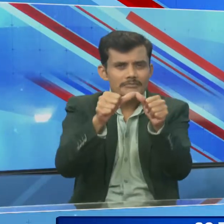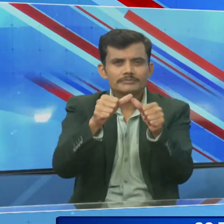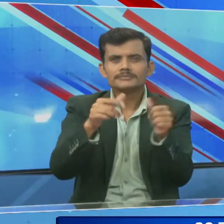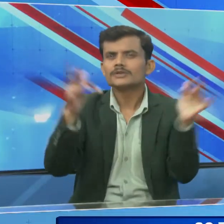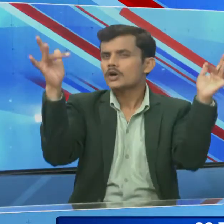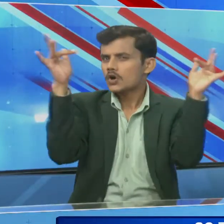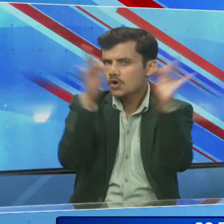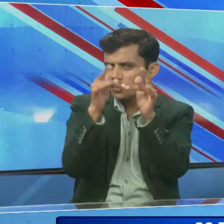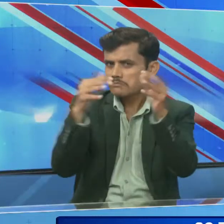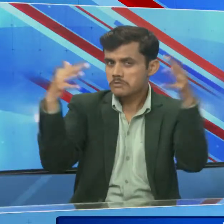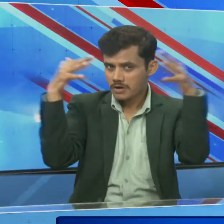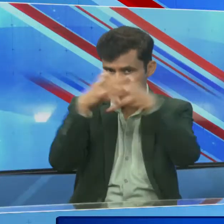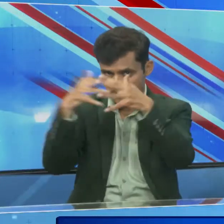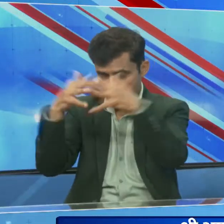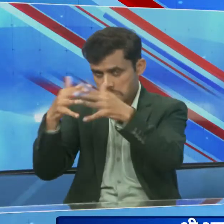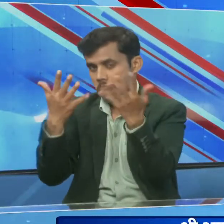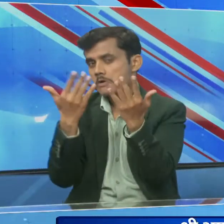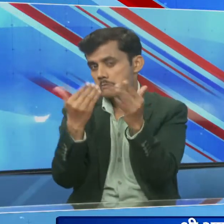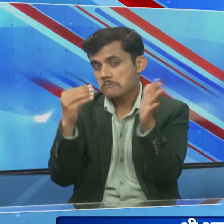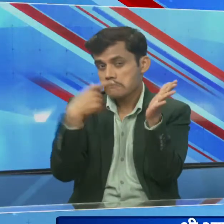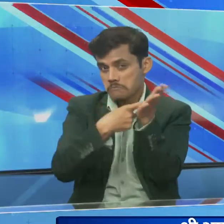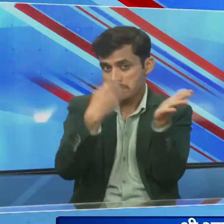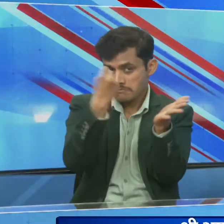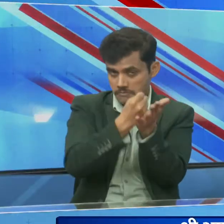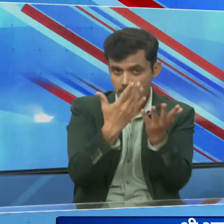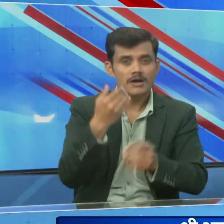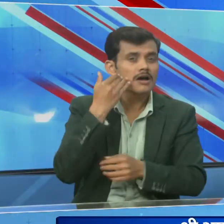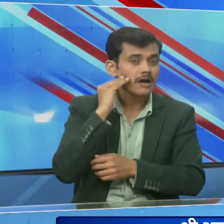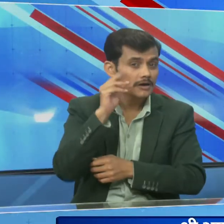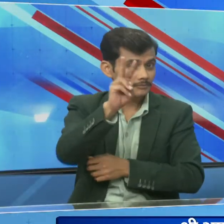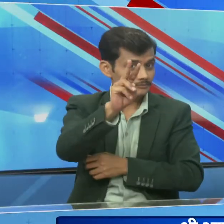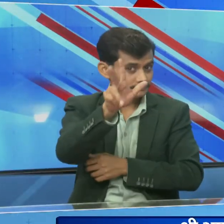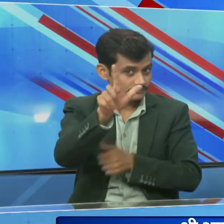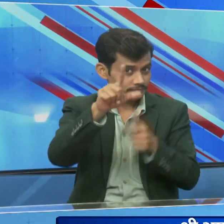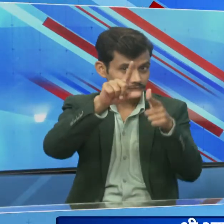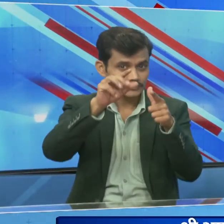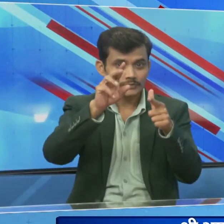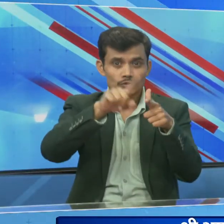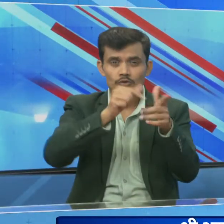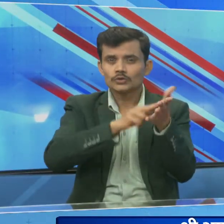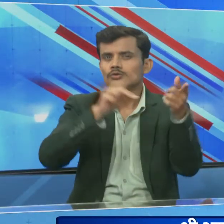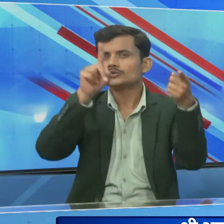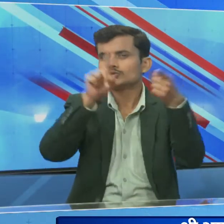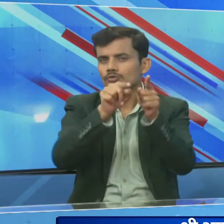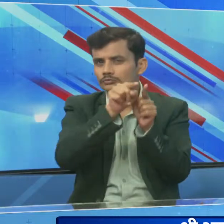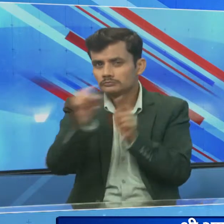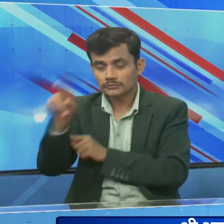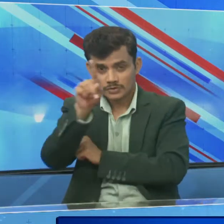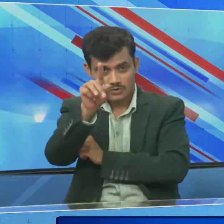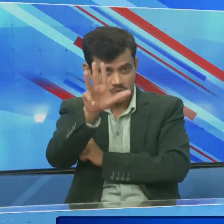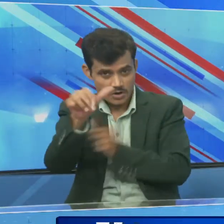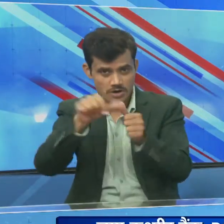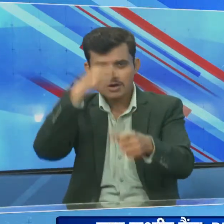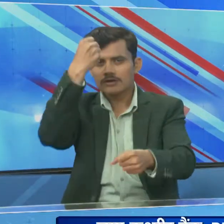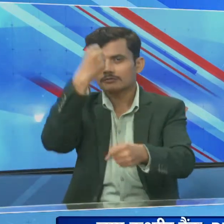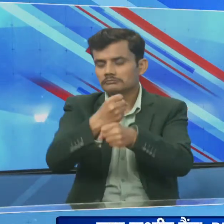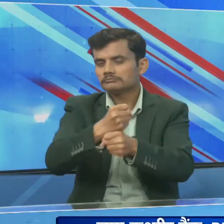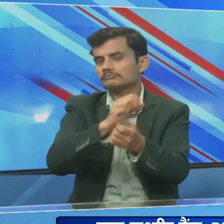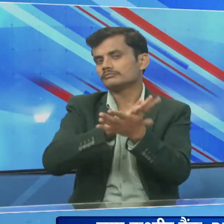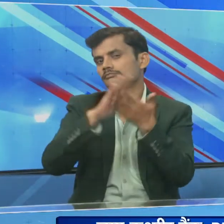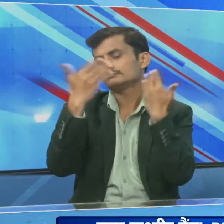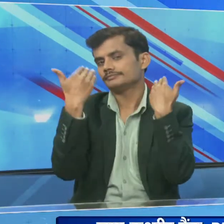भी श्रद्धालु पंजीकरण करा सकेंगे। 29 जून से शुरू हो रही अमरनाथ यात्रा 19 अगस्त को संपन्न होगी।